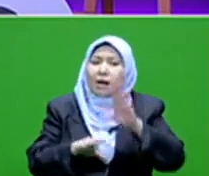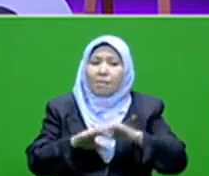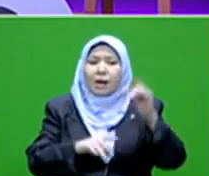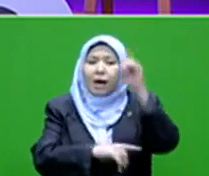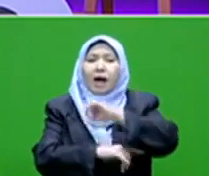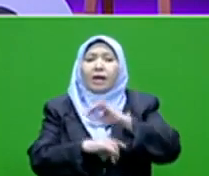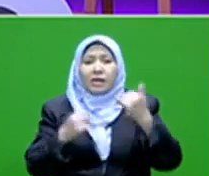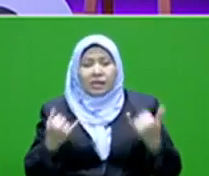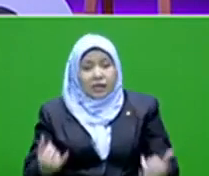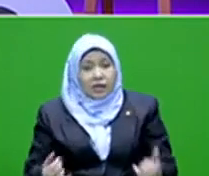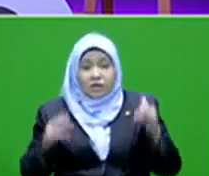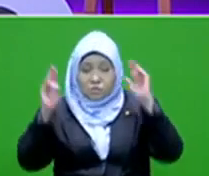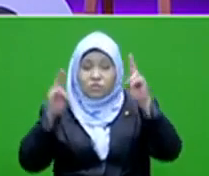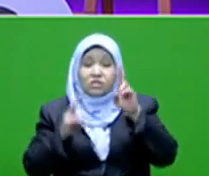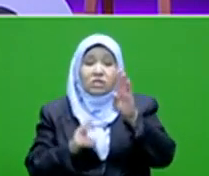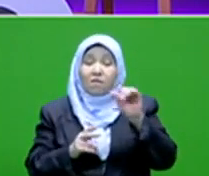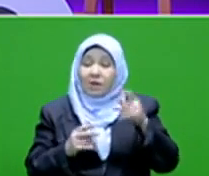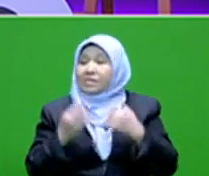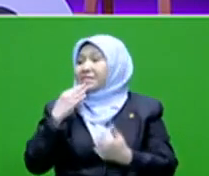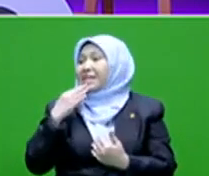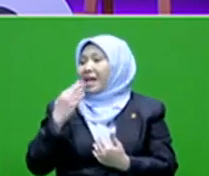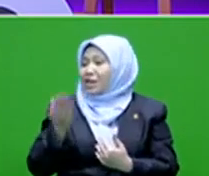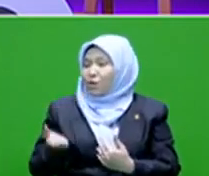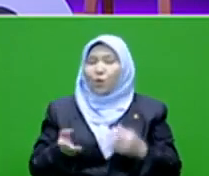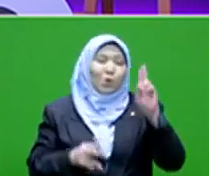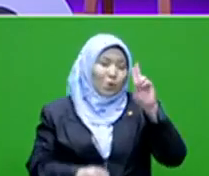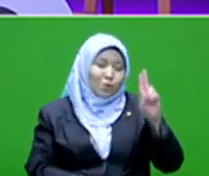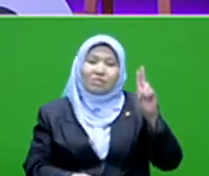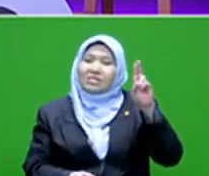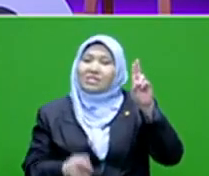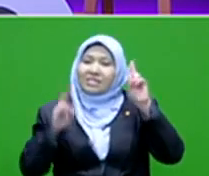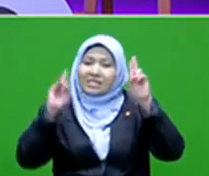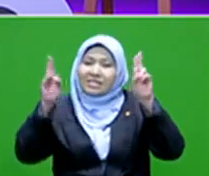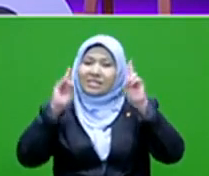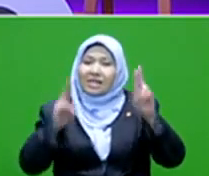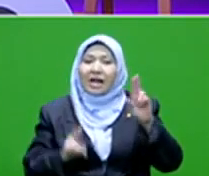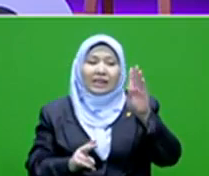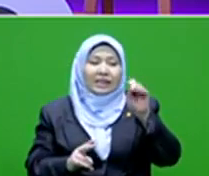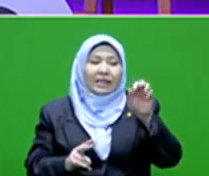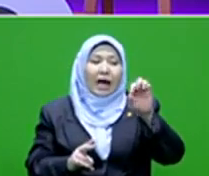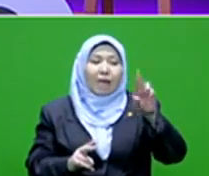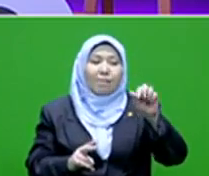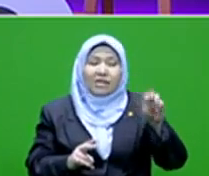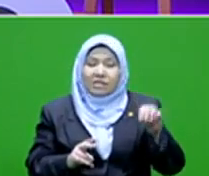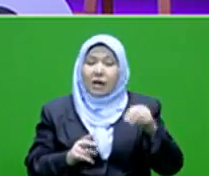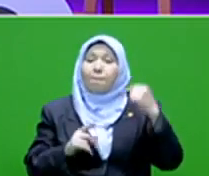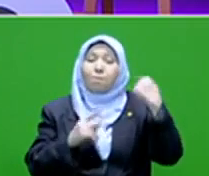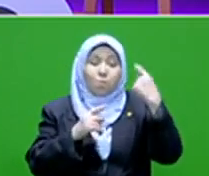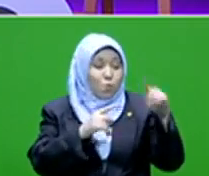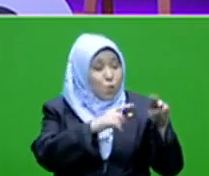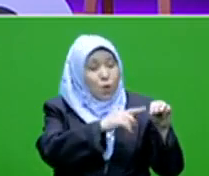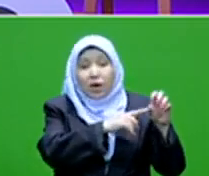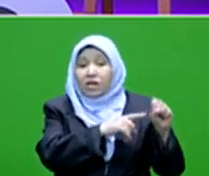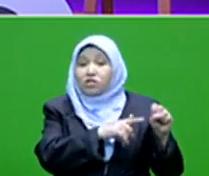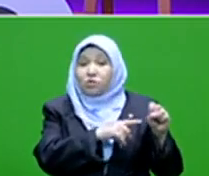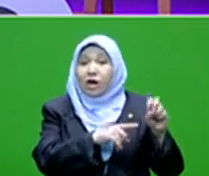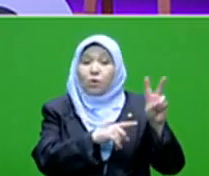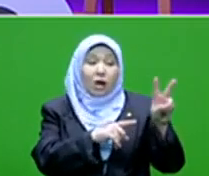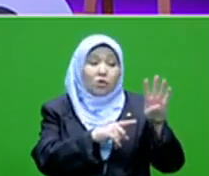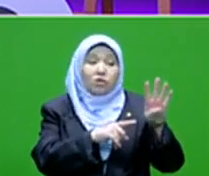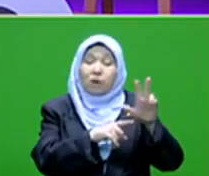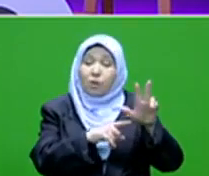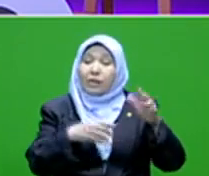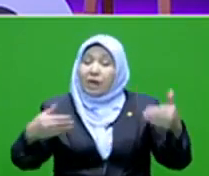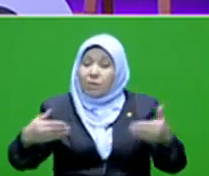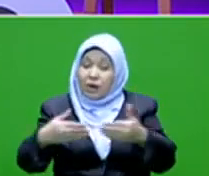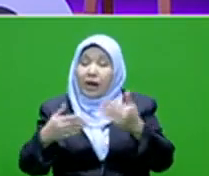Fah. Baik, terima kasih Ustaz Tirmizi. Hari ini kita mengulang kaji ya. Muka surat 243 adalah sambungan daripada